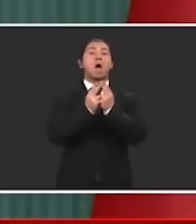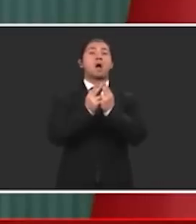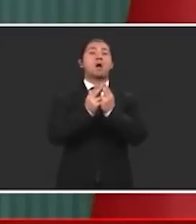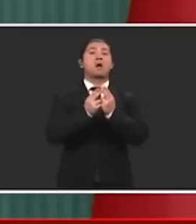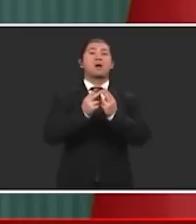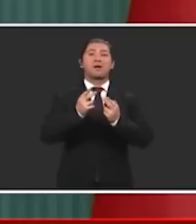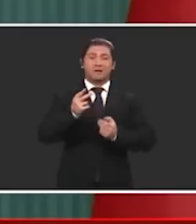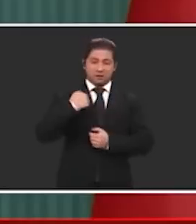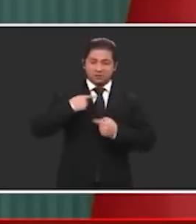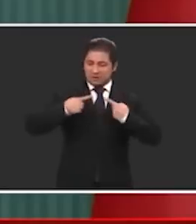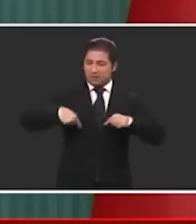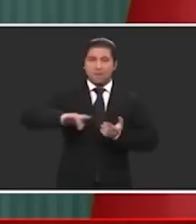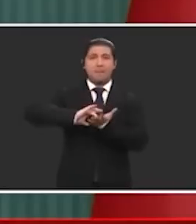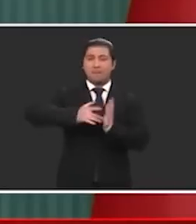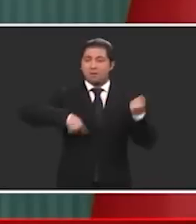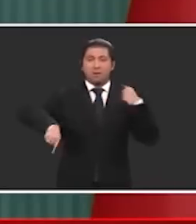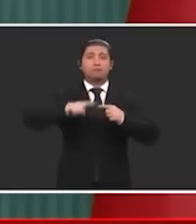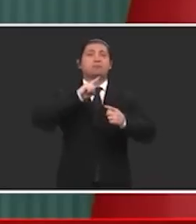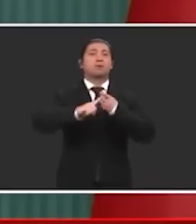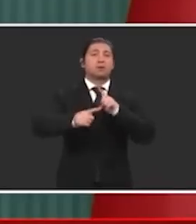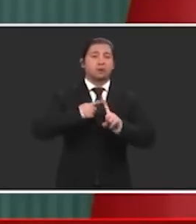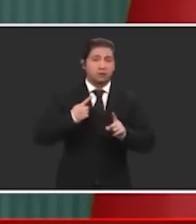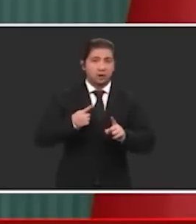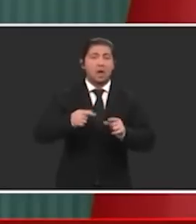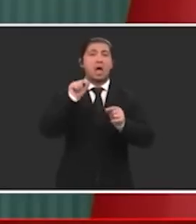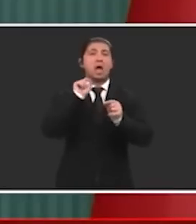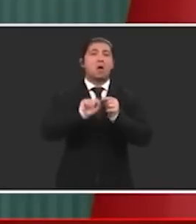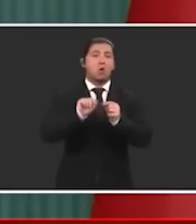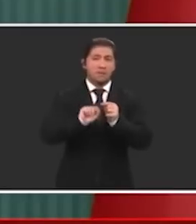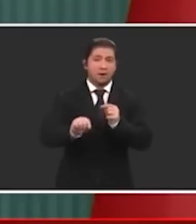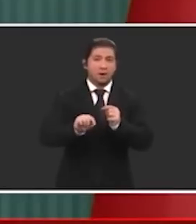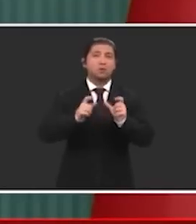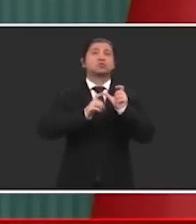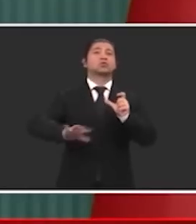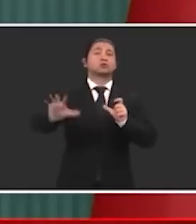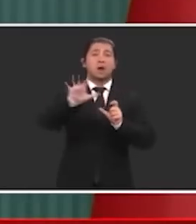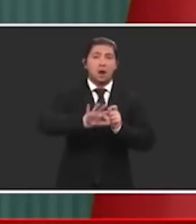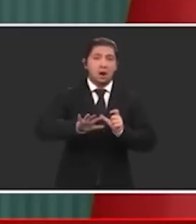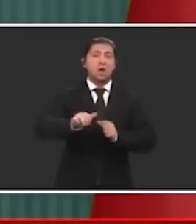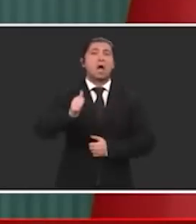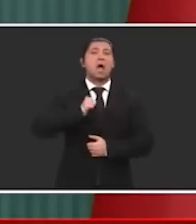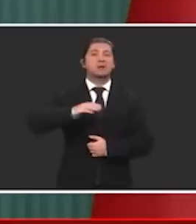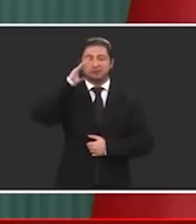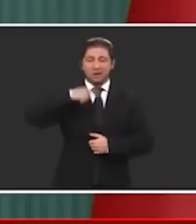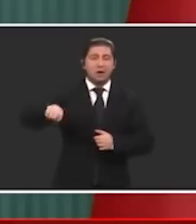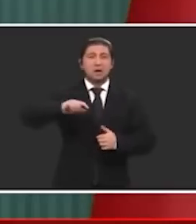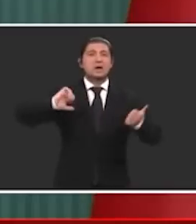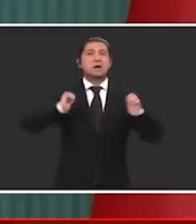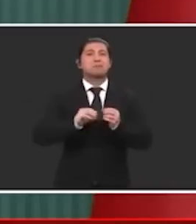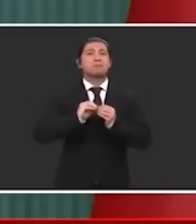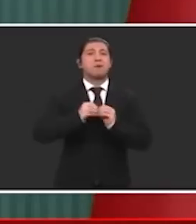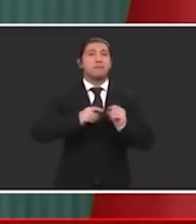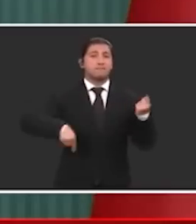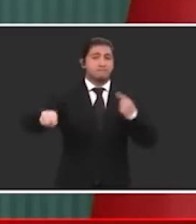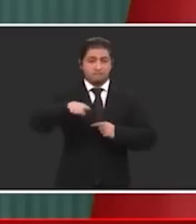çoğu da yakın çevremizde yaşanan siyasi, ekonomik, sosyal, askeri krizlerle boğuştuğu bir